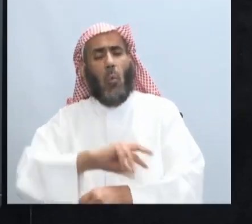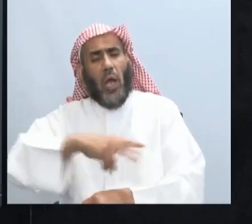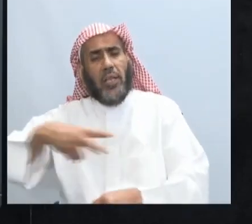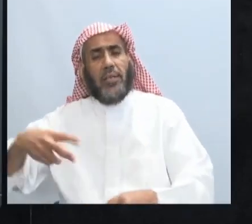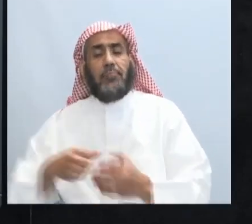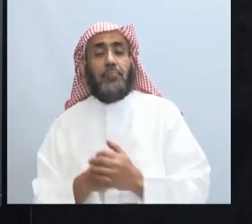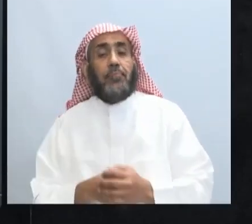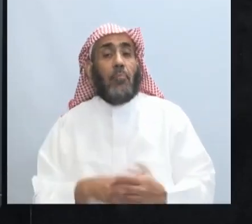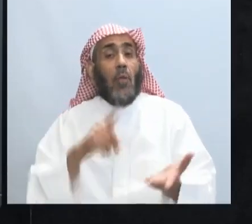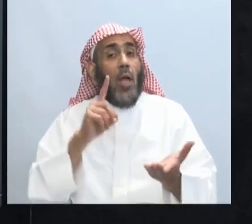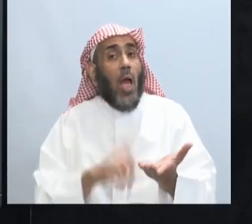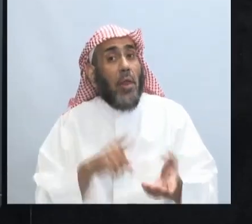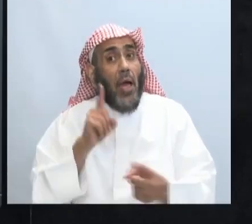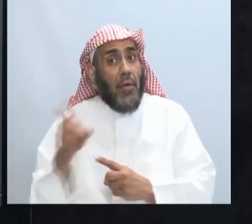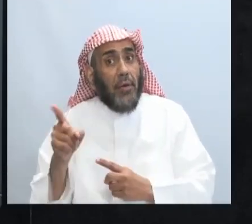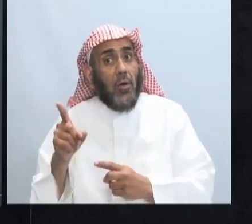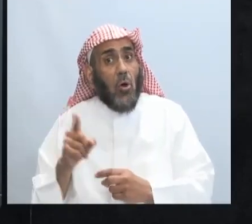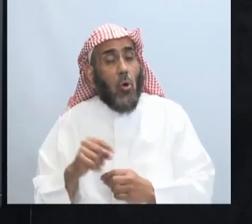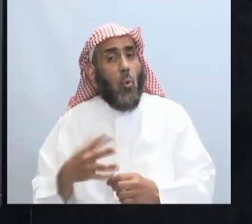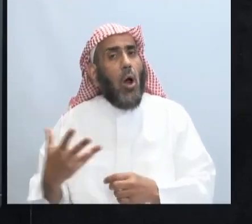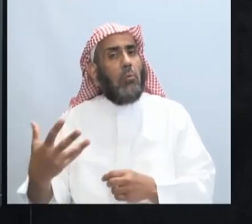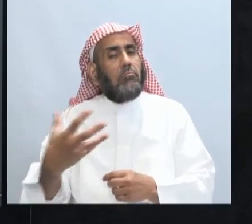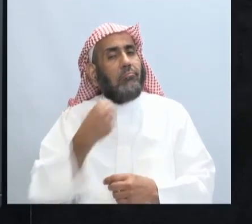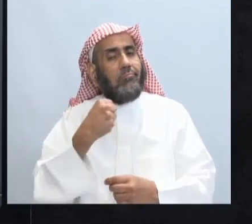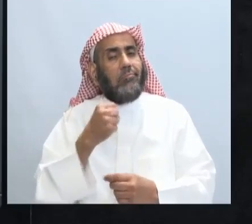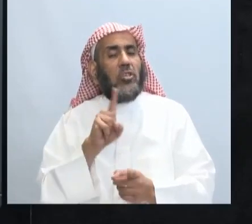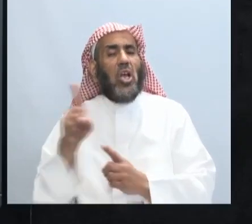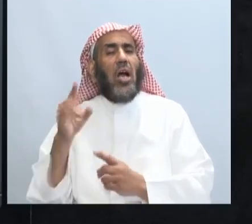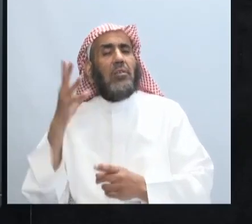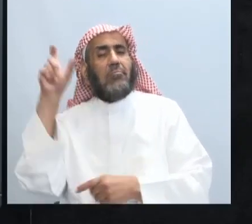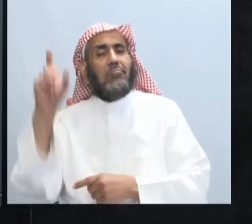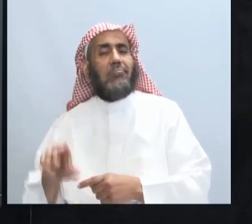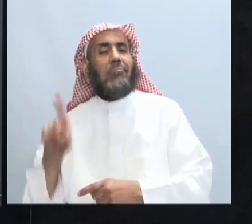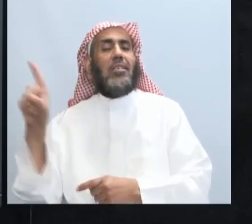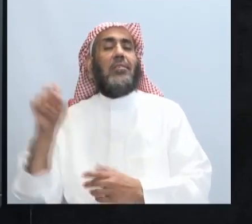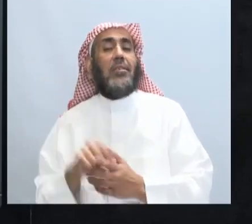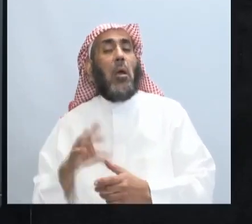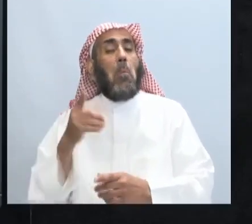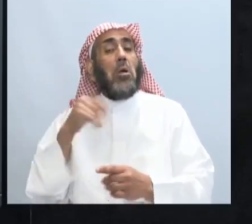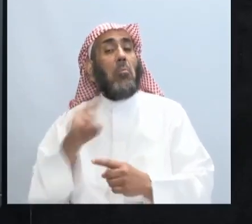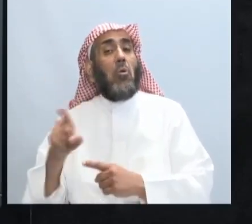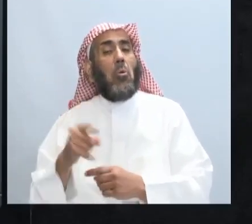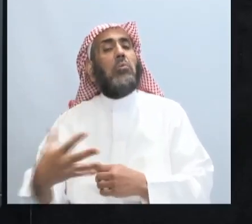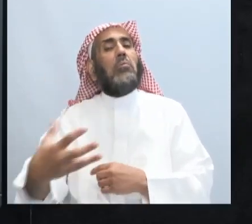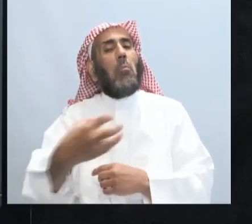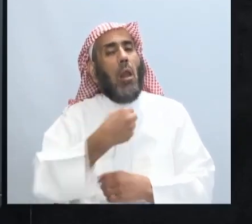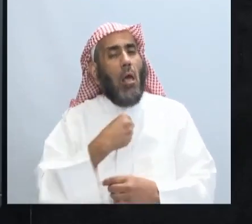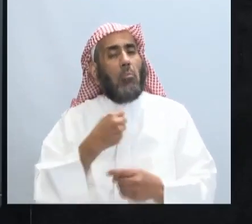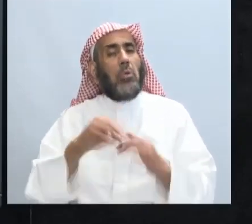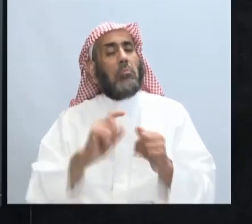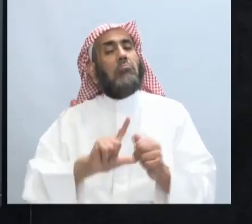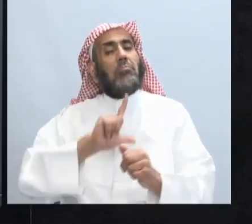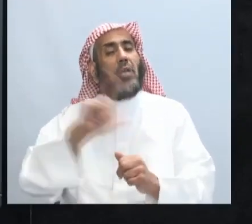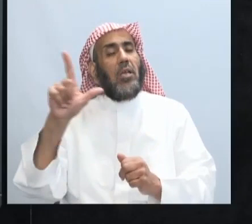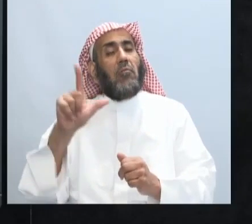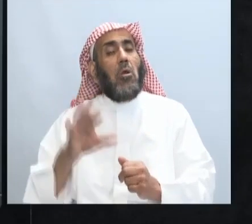ذلك فان هذا هو محصل هذا الشيء محصل هذا الشيء ما دام انه قد تملكه بطريق صحيح